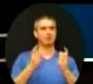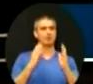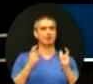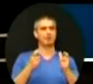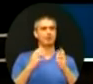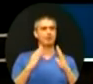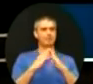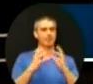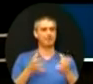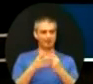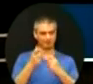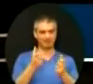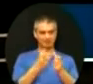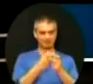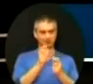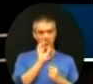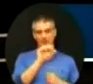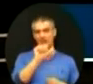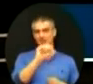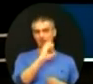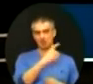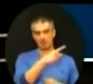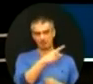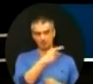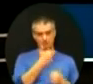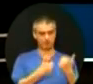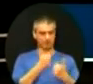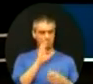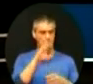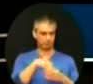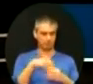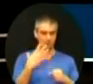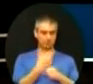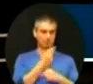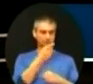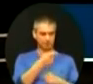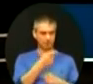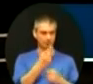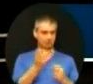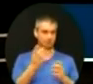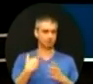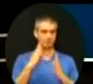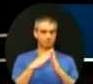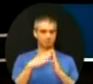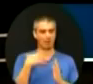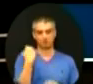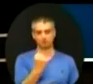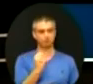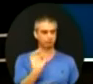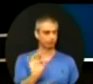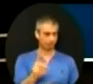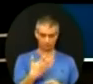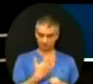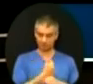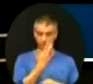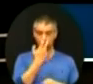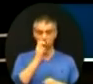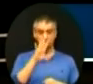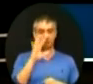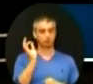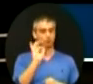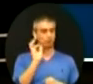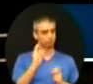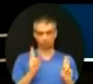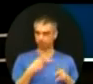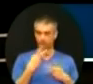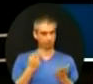החברתי זו סיעה שאיתן קבל התמודד עליה, ניצח עליה, משכנת ביתו בשביל להשיג 35%,